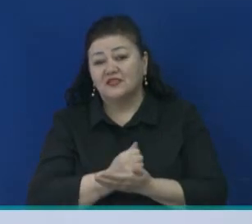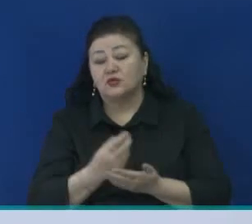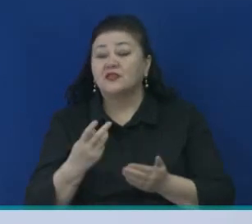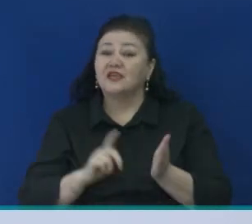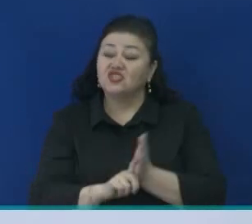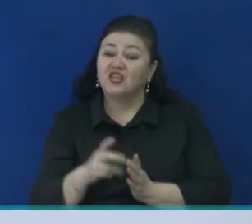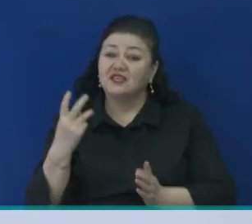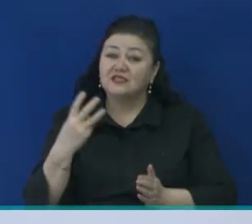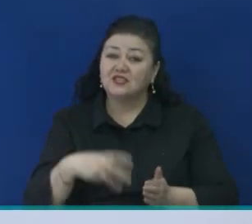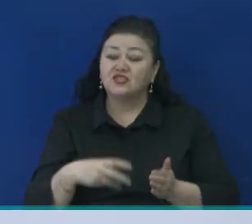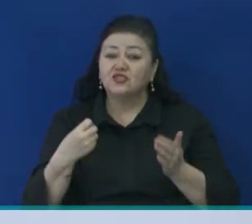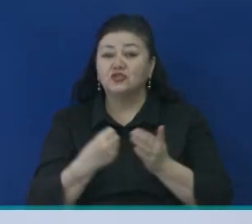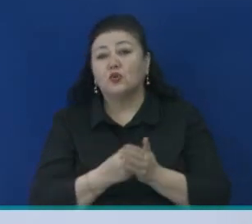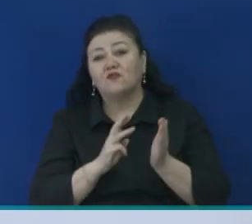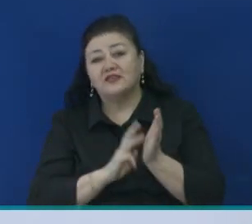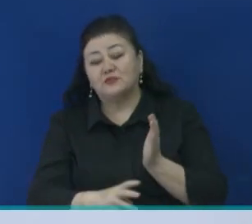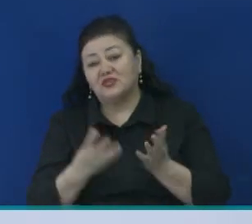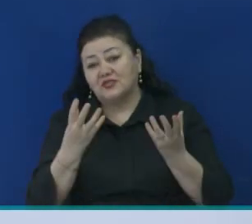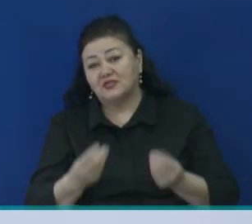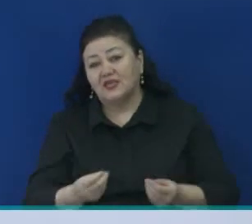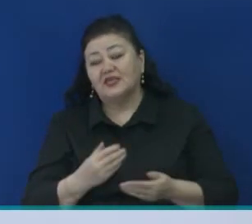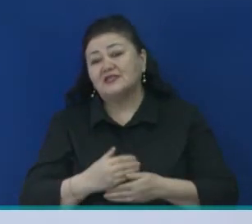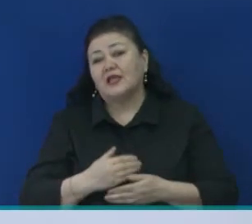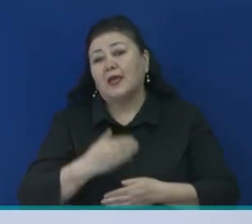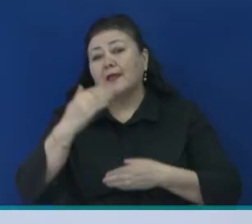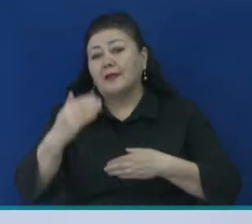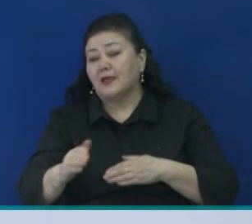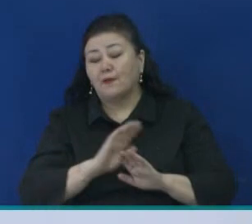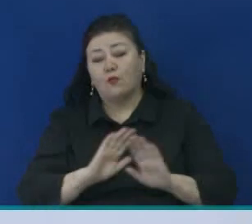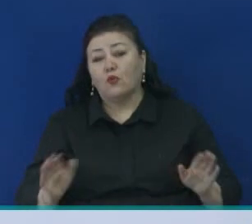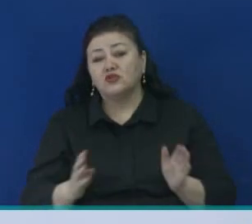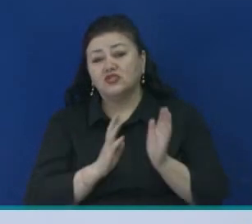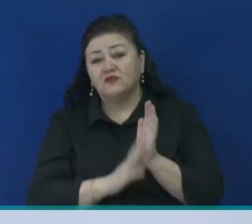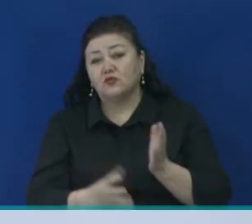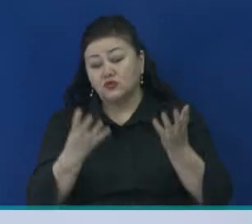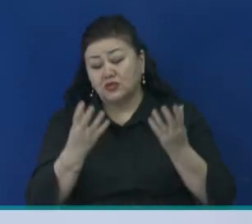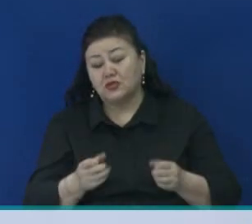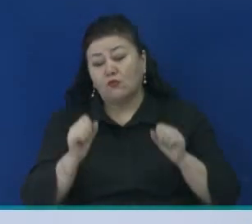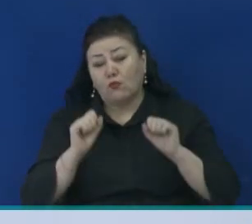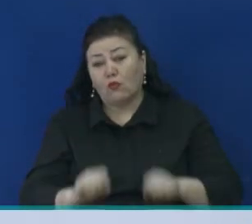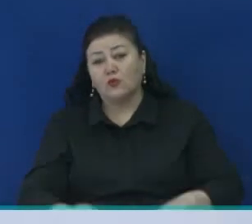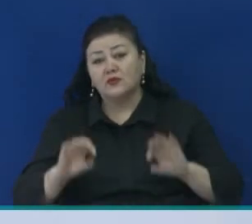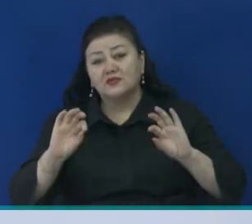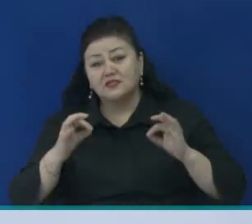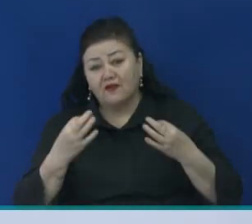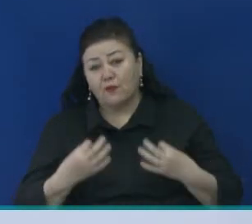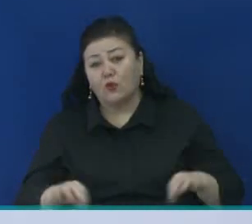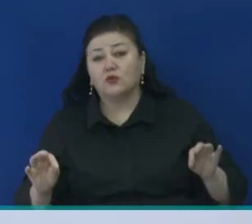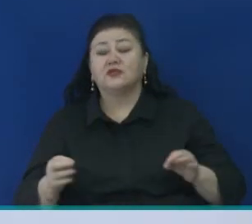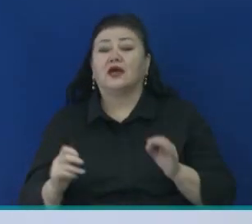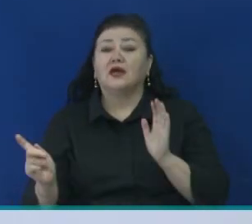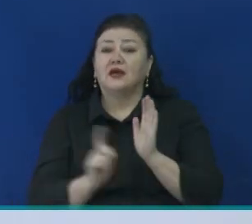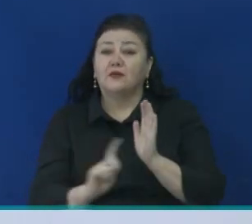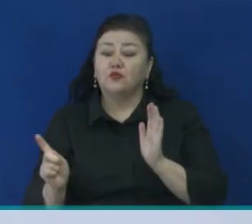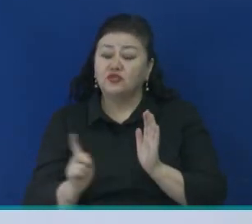және 180 күндік кезеңде 90 күннен аспайтын мерзімде бола алады. Егер осы елдердің бірінің азаматтары екінші